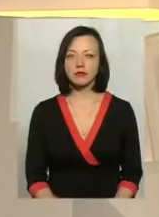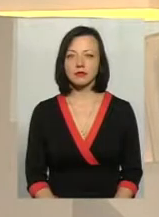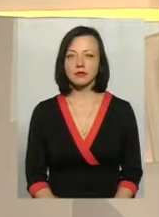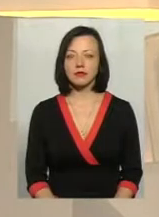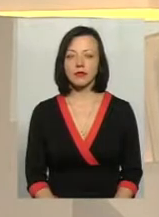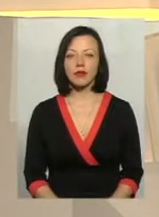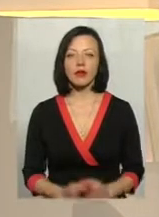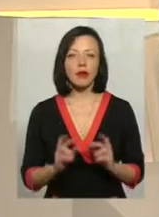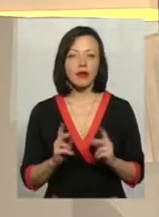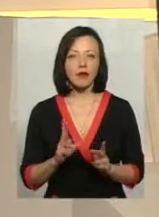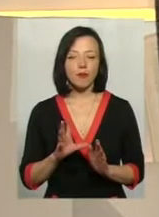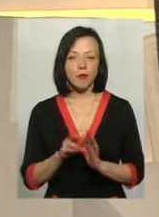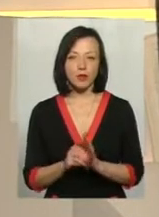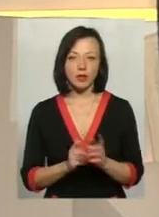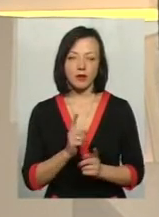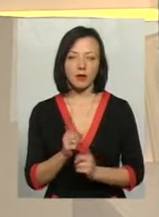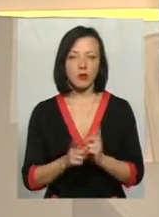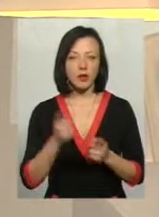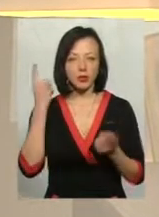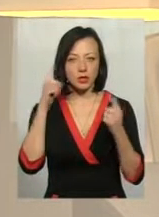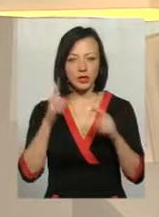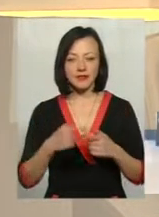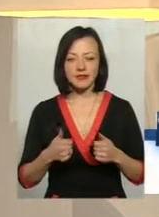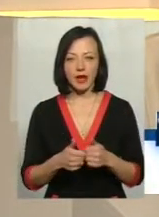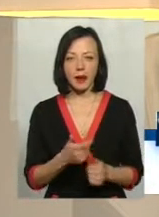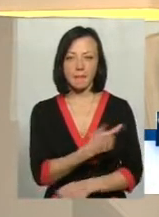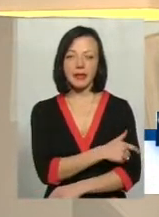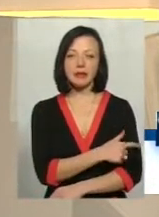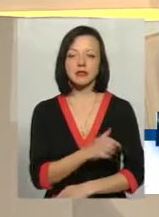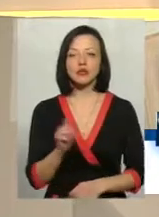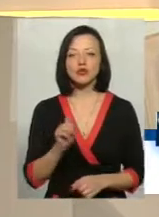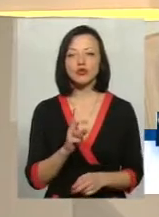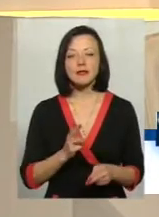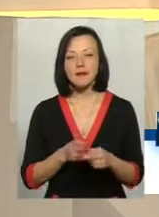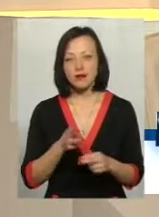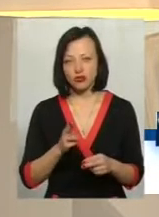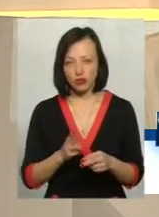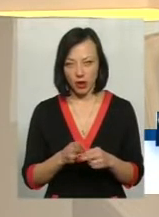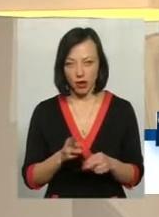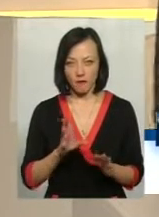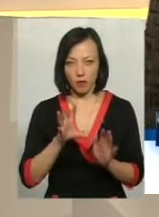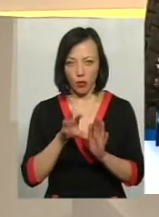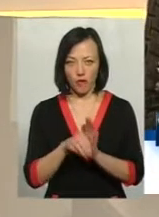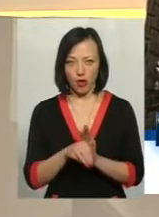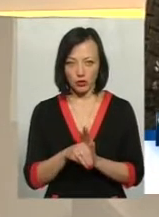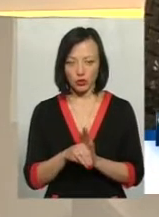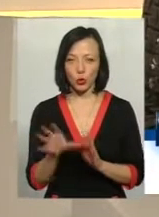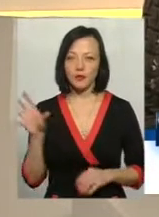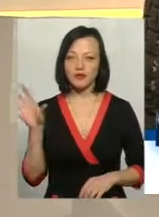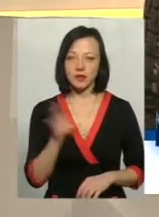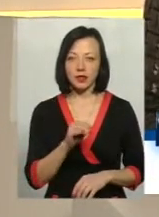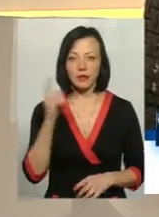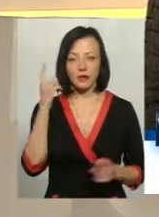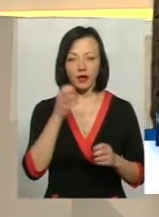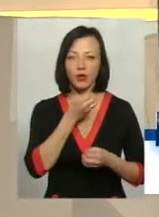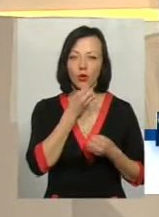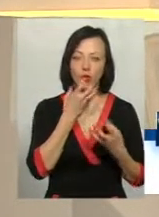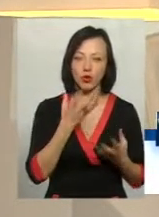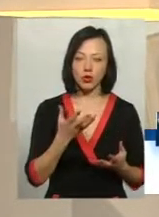Як впроваджувати реформаторські ідеї у сфері медицини? Що заважає впровадженню всіх ідей,